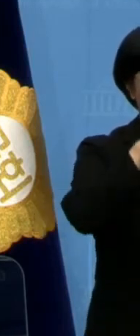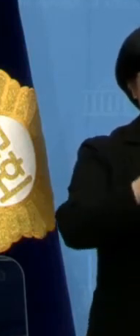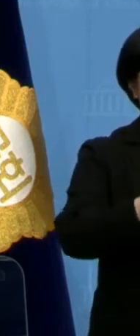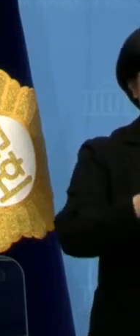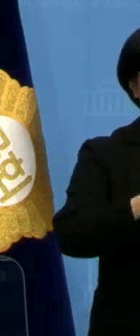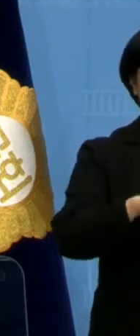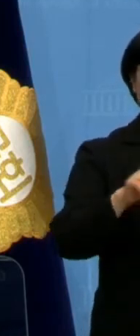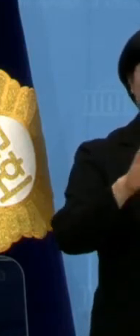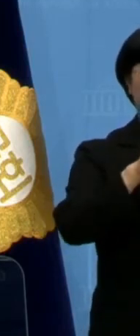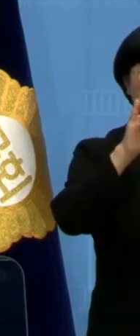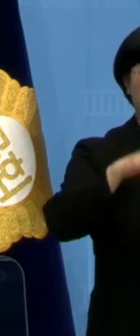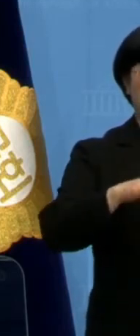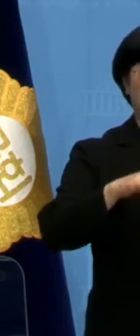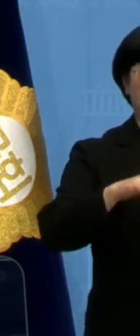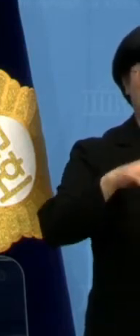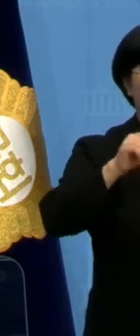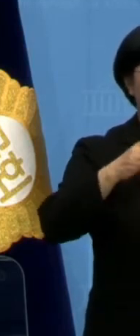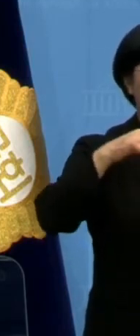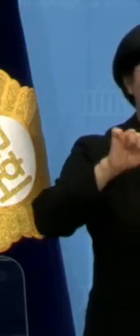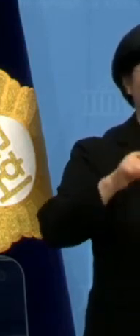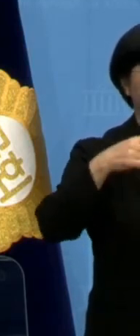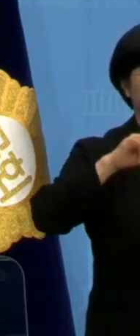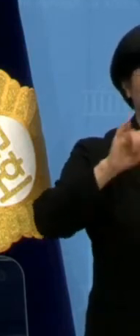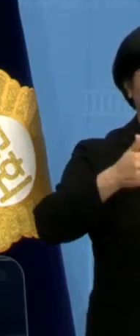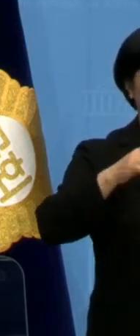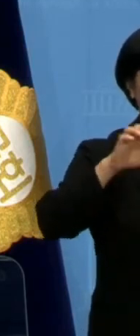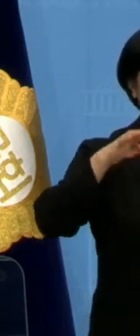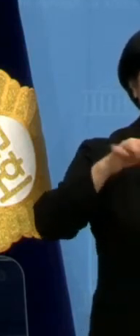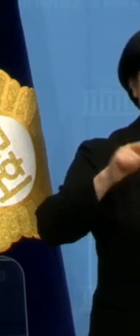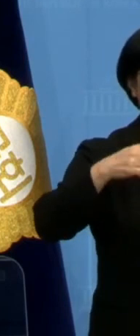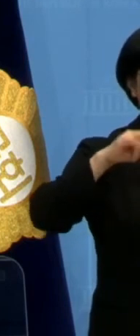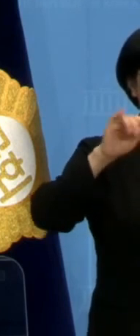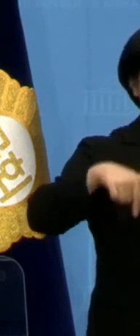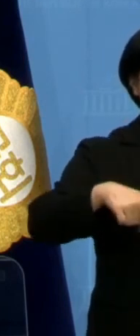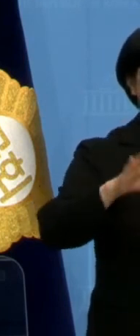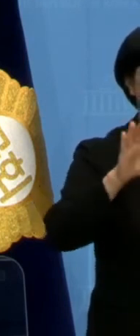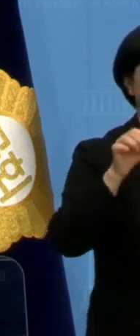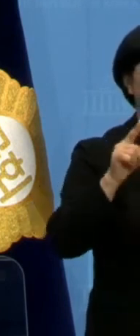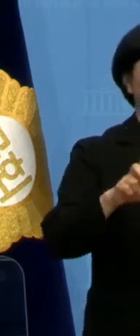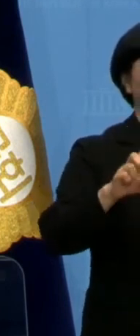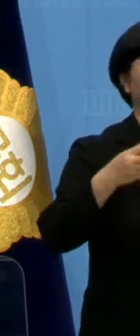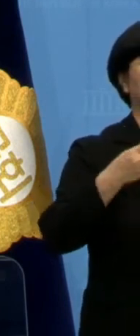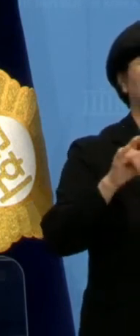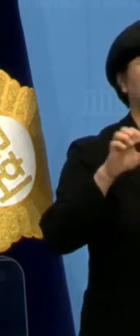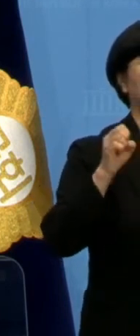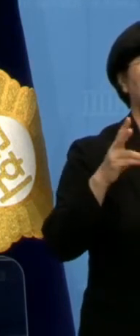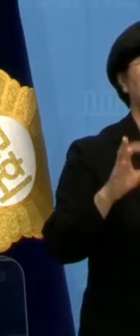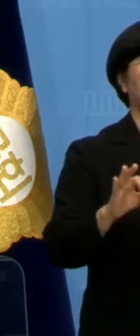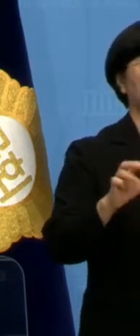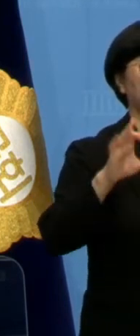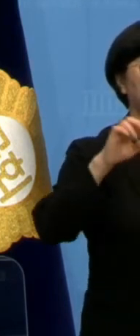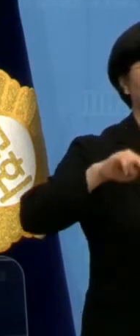백종헌, 신원식, 양금희, 엄태영,